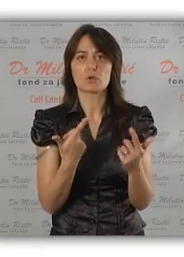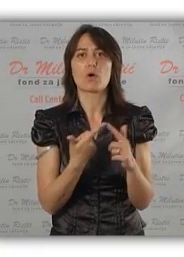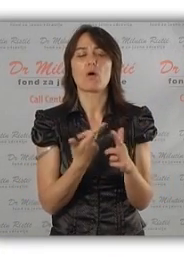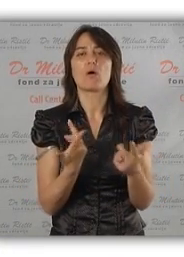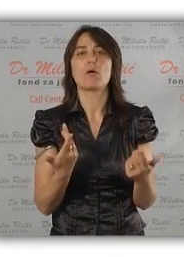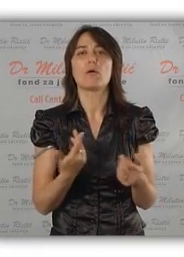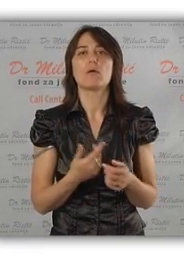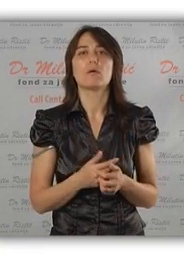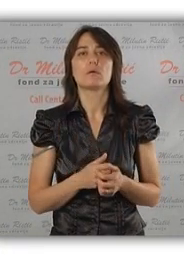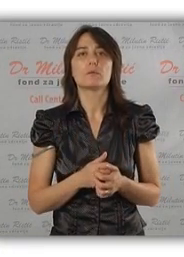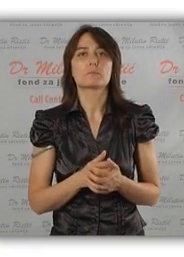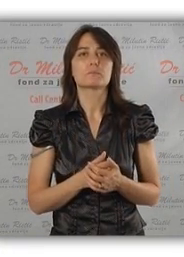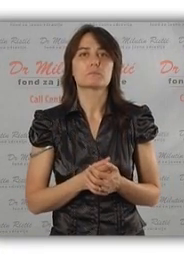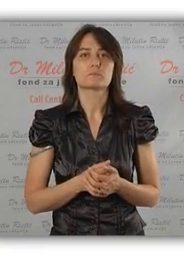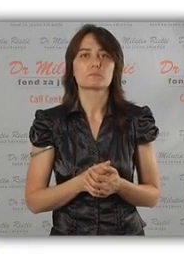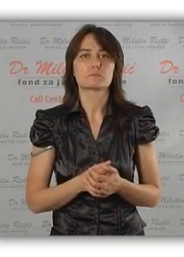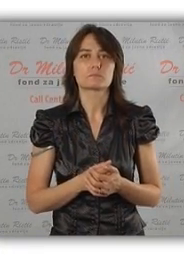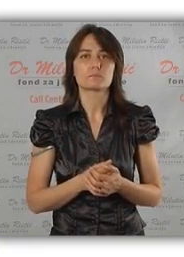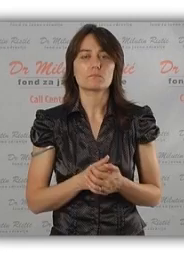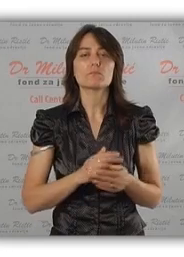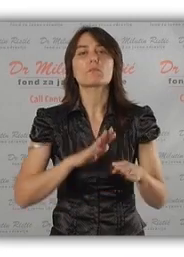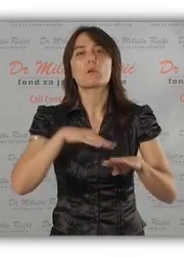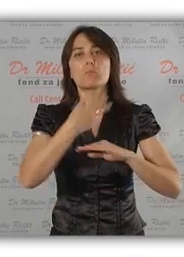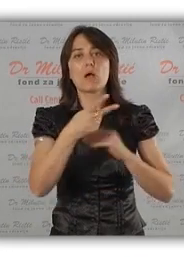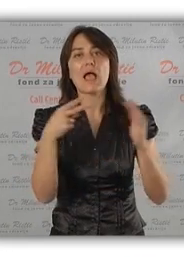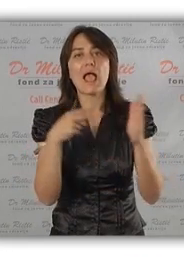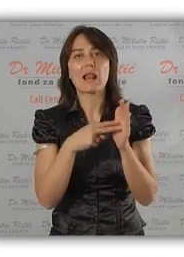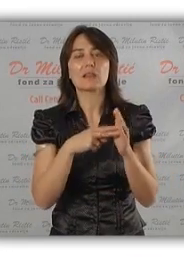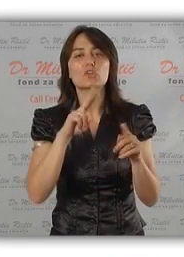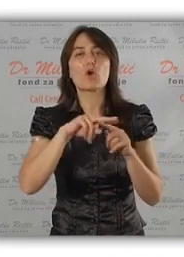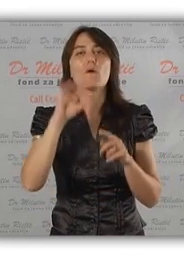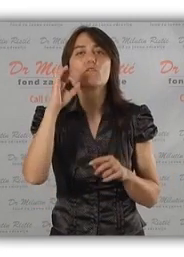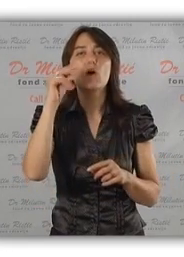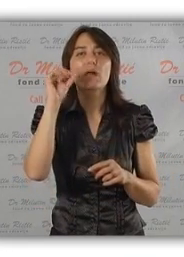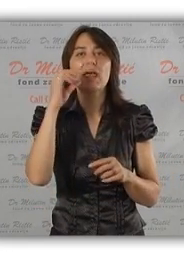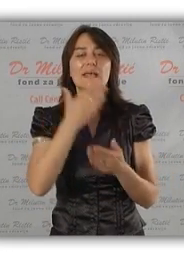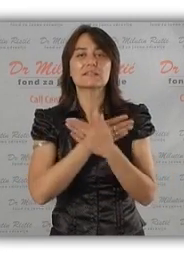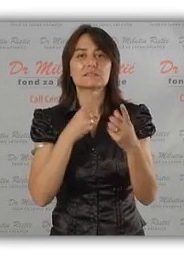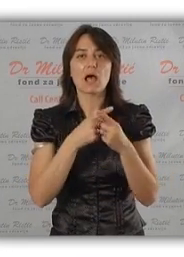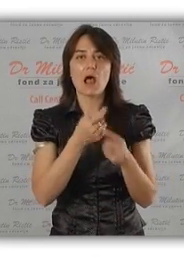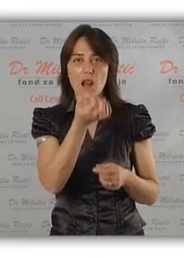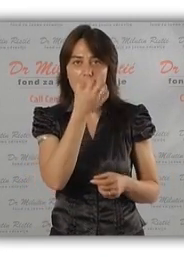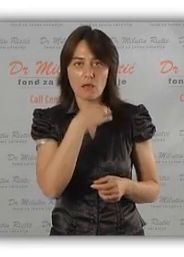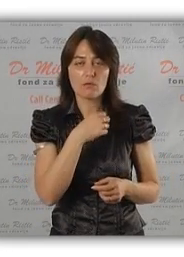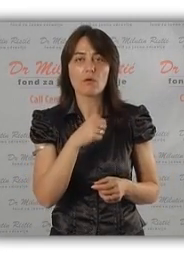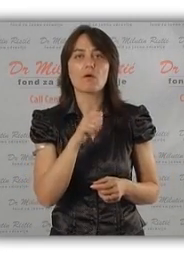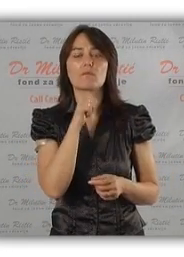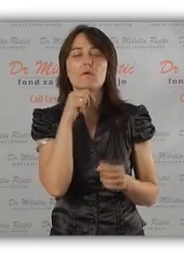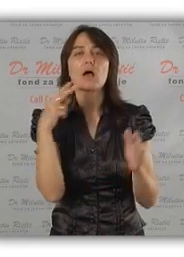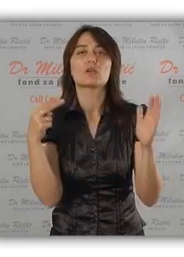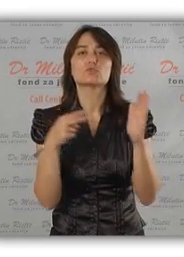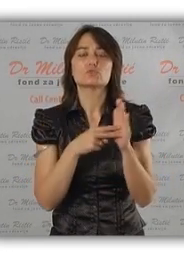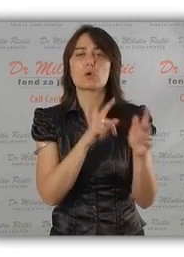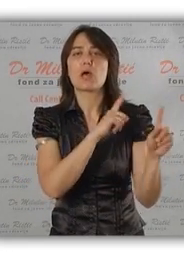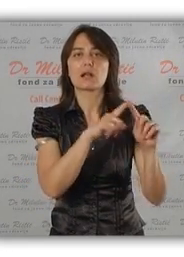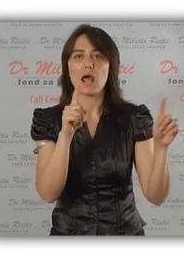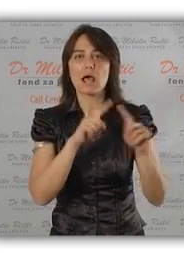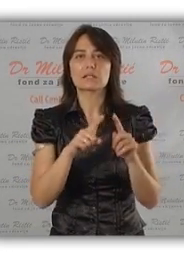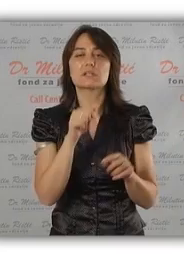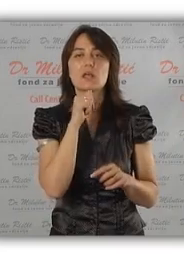polje, elektroprocedure, u početku TENS, diadinamik, potom i elektroforeza određenih